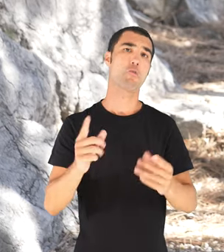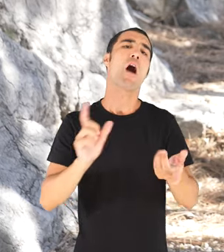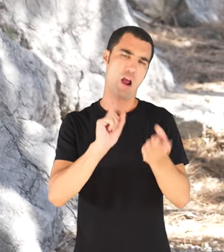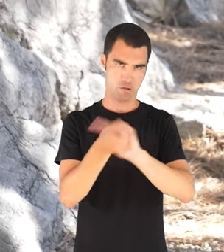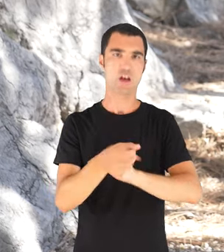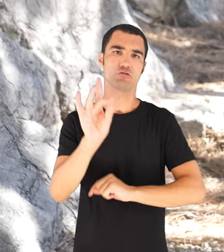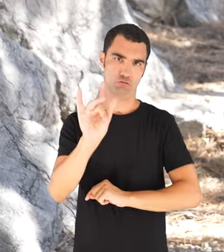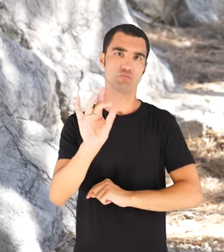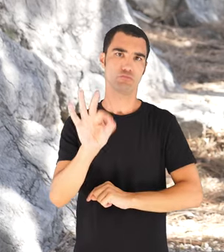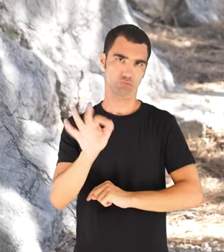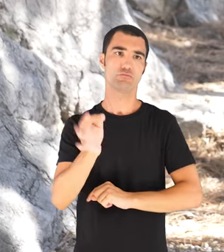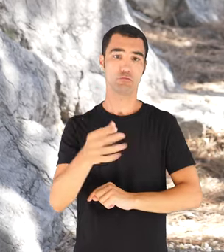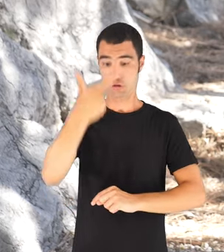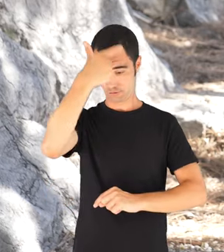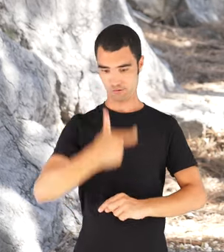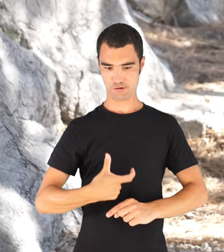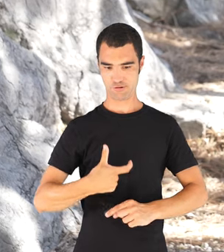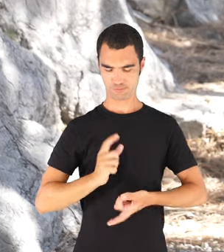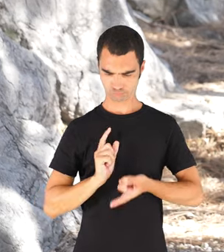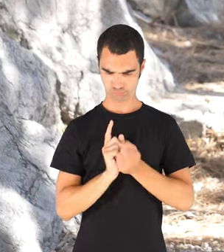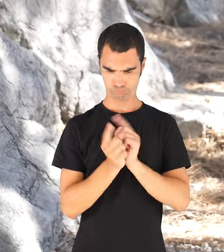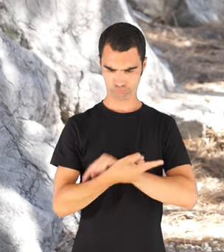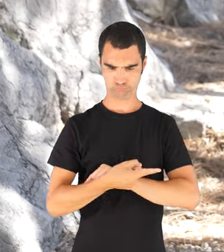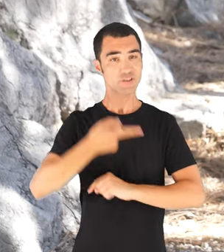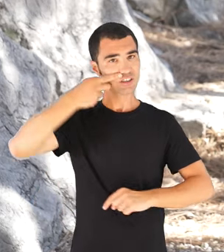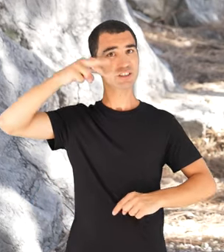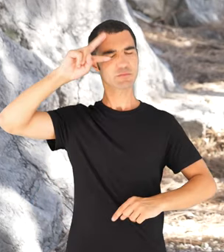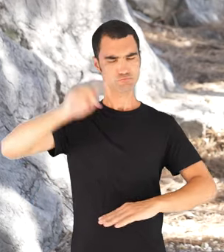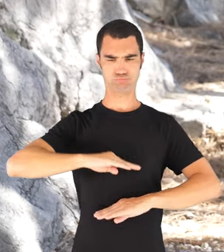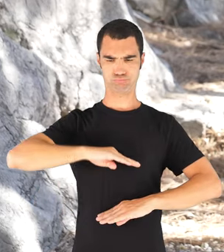que, diguem que he canviat jo de dins, l'experiència,